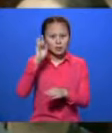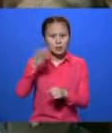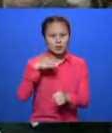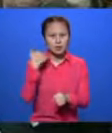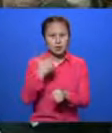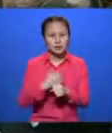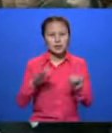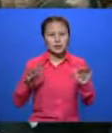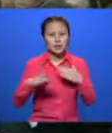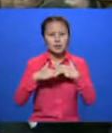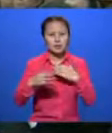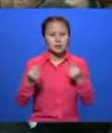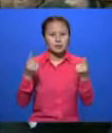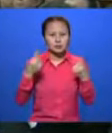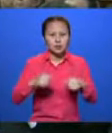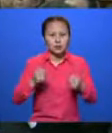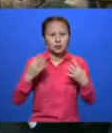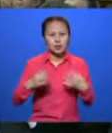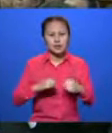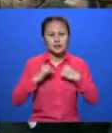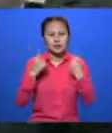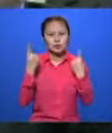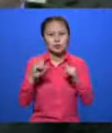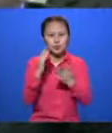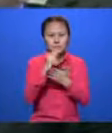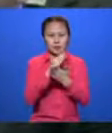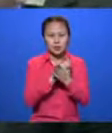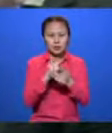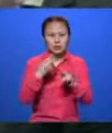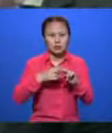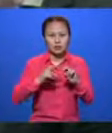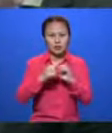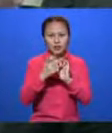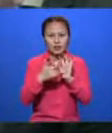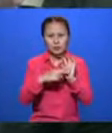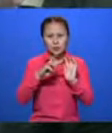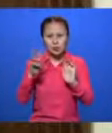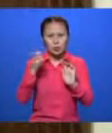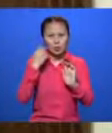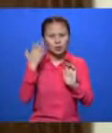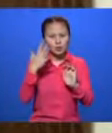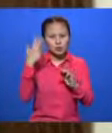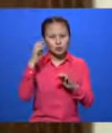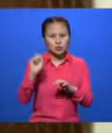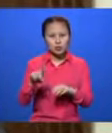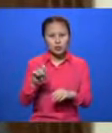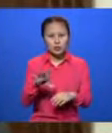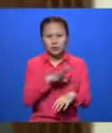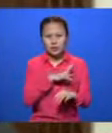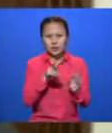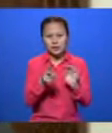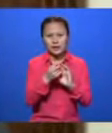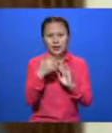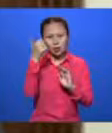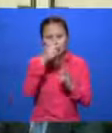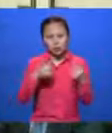мұнай компаниялары дағдарысқа қарсы маңызды шараларды қолға алды. Былтыр қазыналы түбекте 18 миллион тоннадан астам қара алтын өндірілген. Бұл 2013